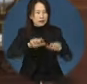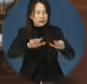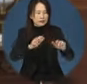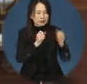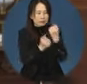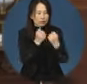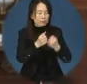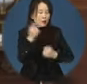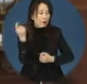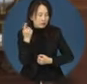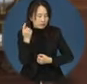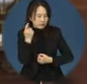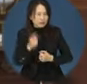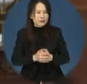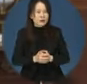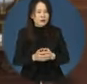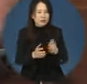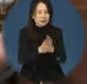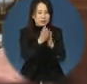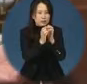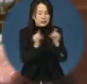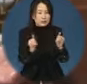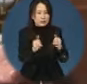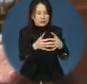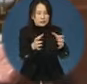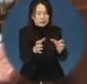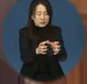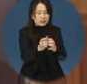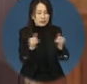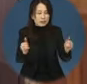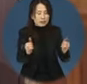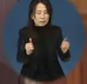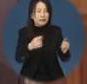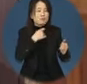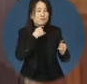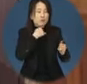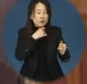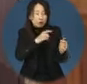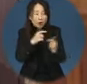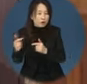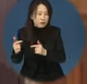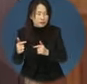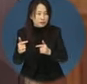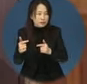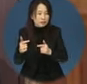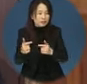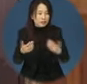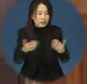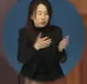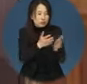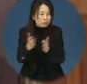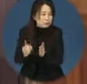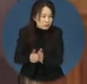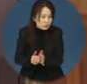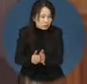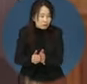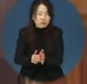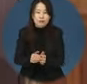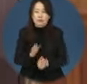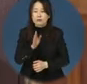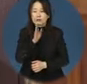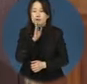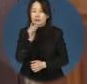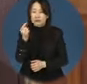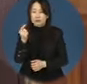원하면 할 수 있는 선택지를 여러가지로 여럿 꾼 요 저도 이제 기본적으로 초 거기에 원칙은